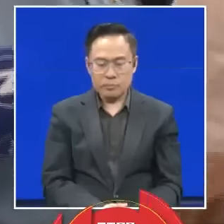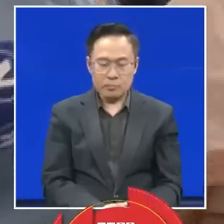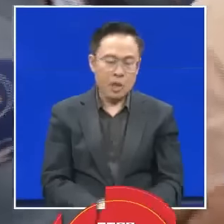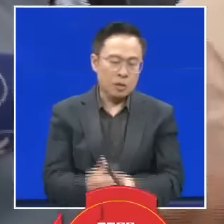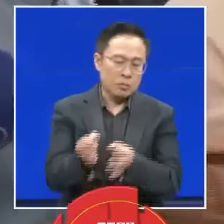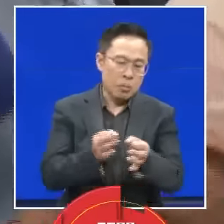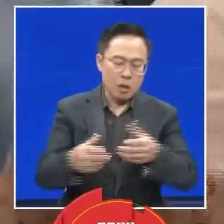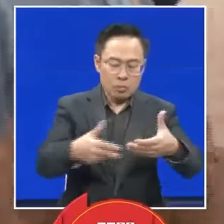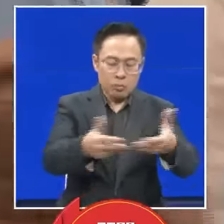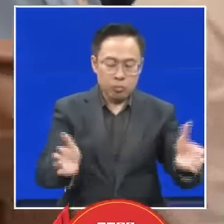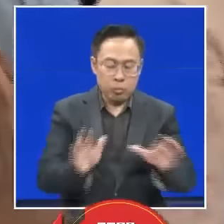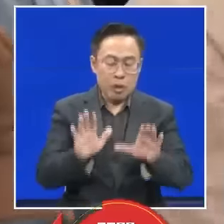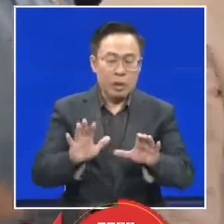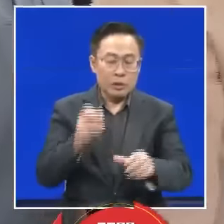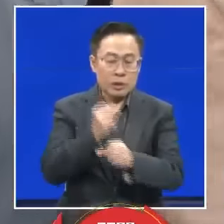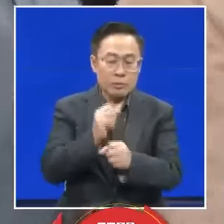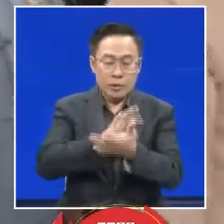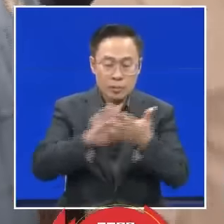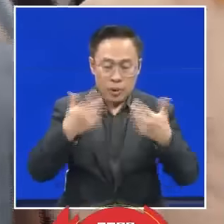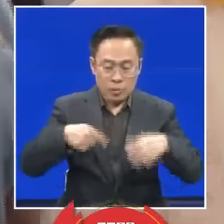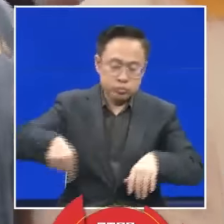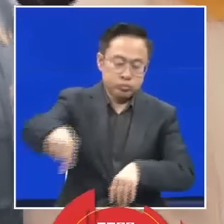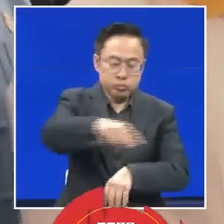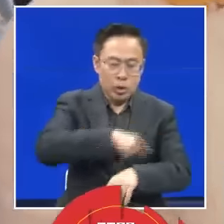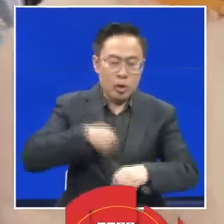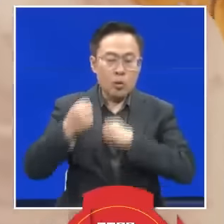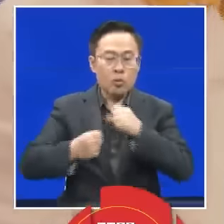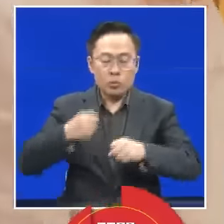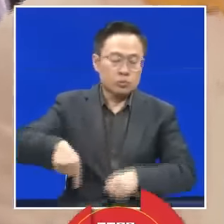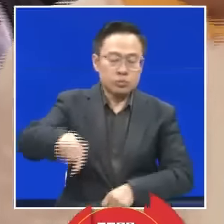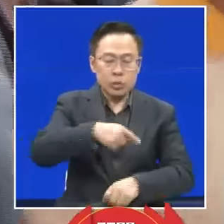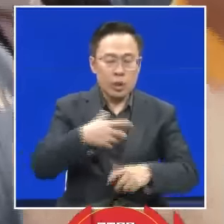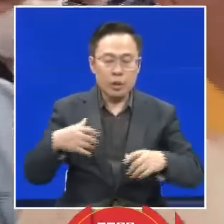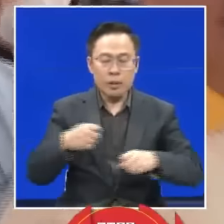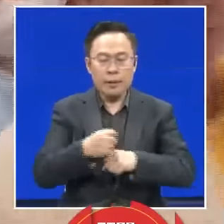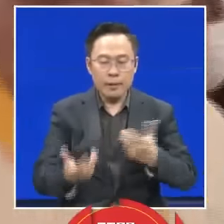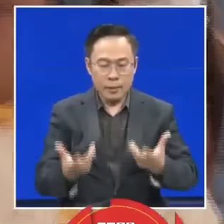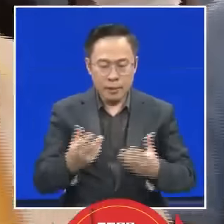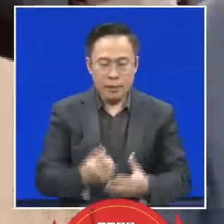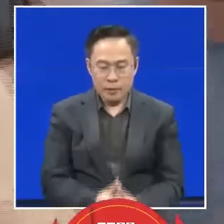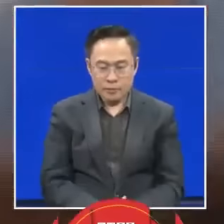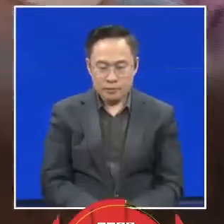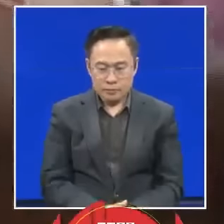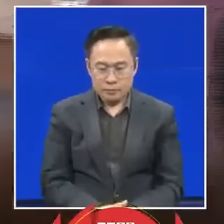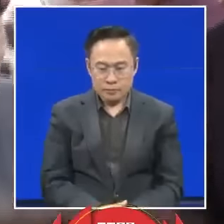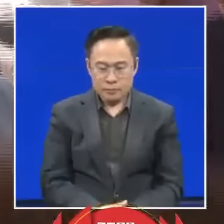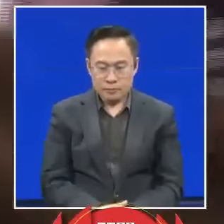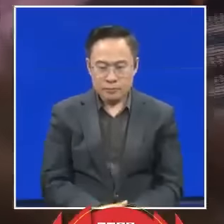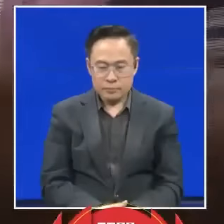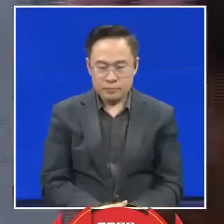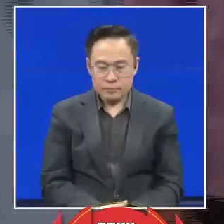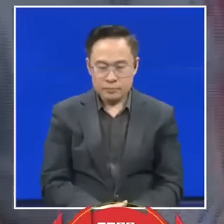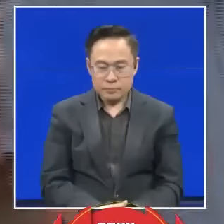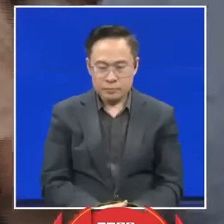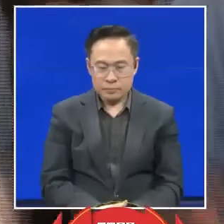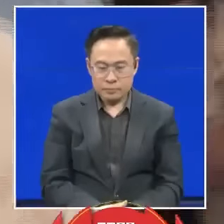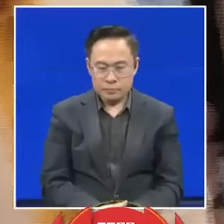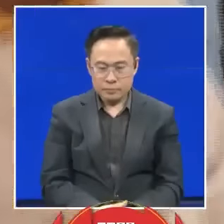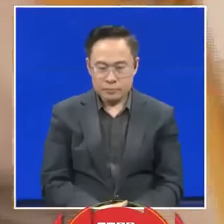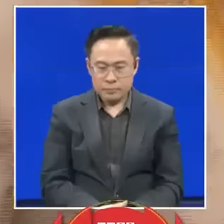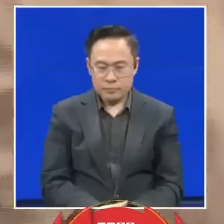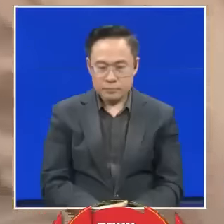ำเป็น ไปได้ค่ะ นี่ครับหลังจากที่ทำเสร็จเรียบร้อยก็ส่งถึงก่อนที่ตลา